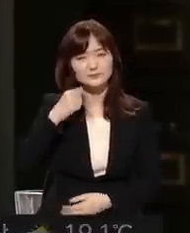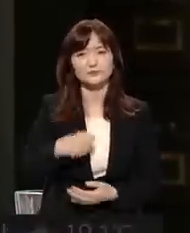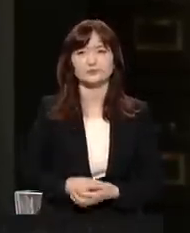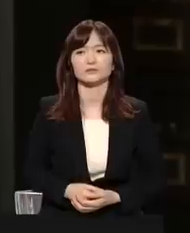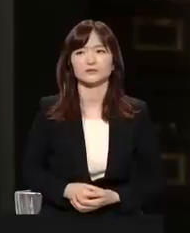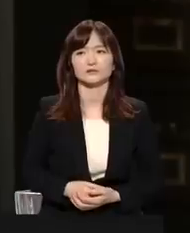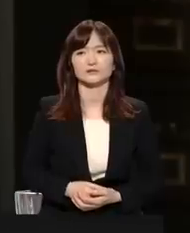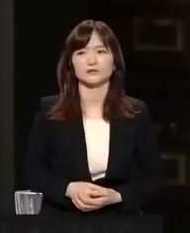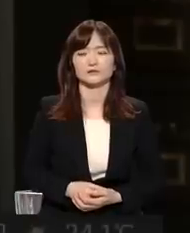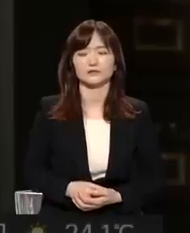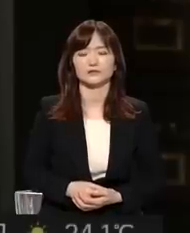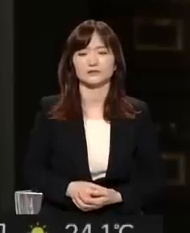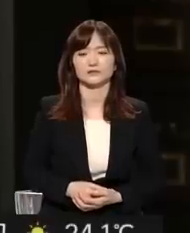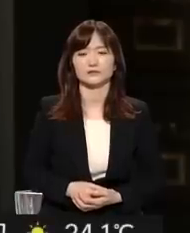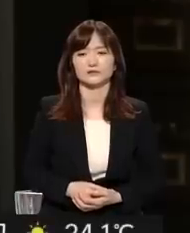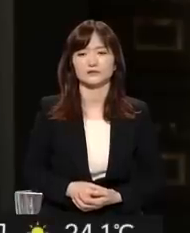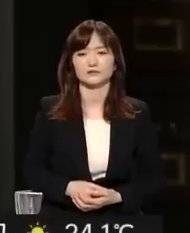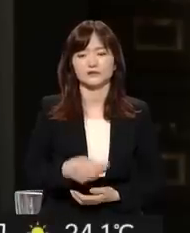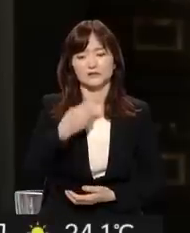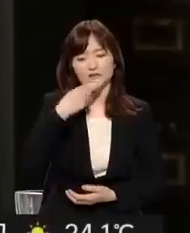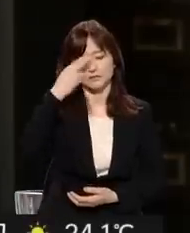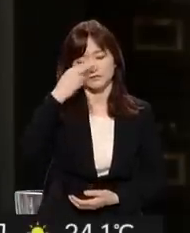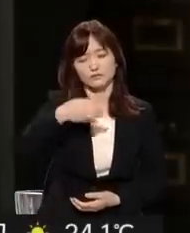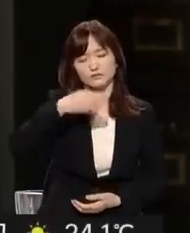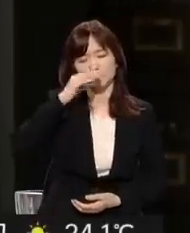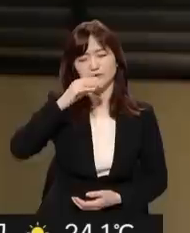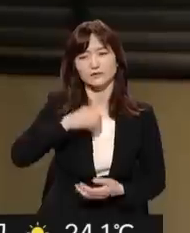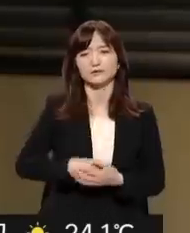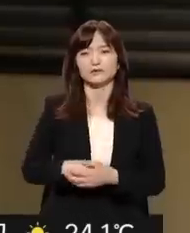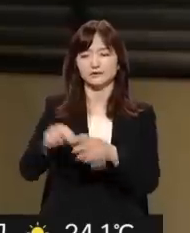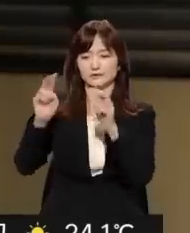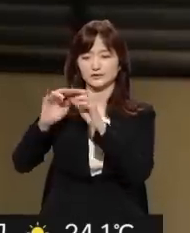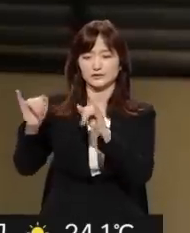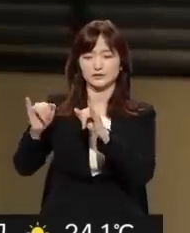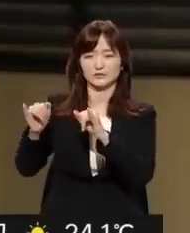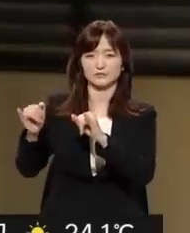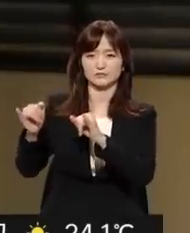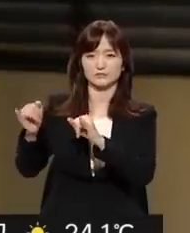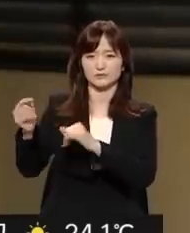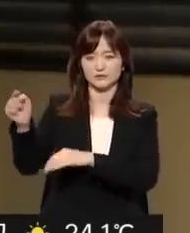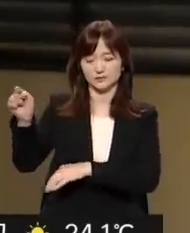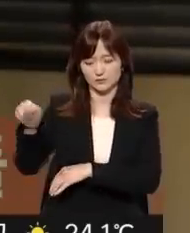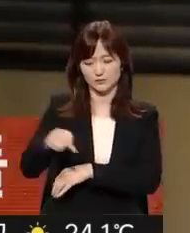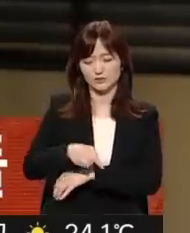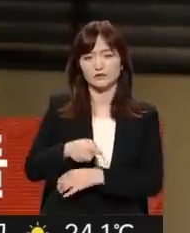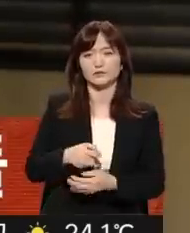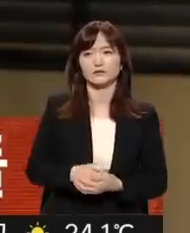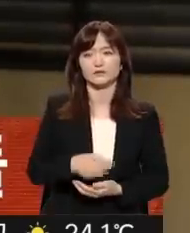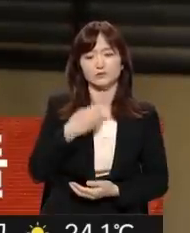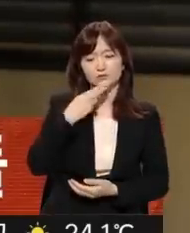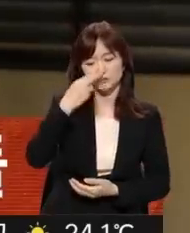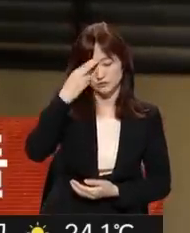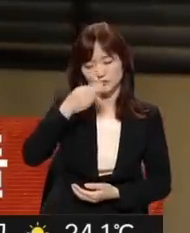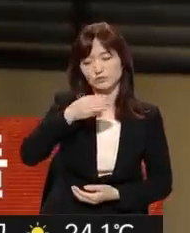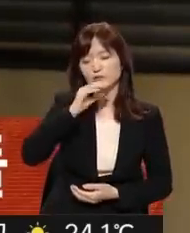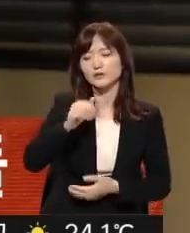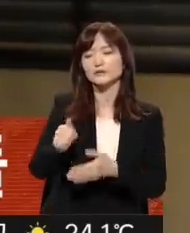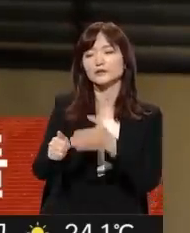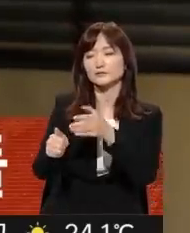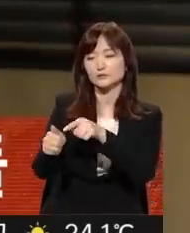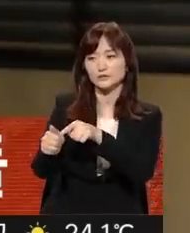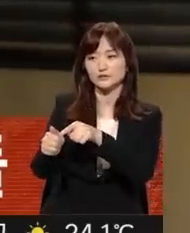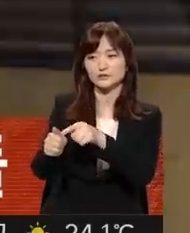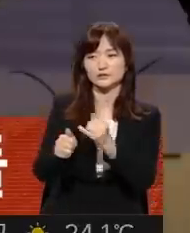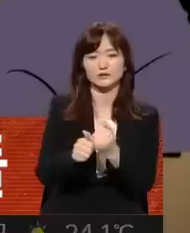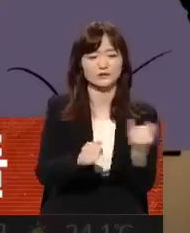막 벌려 하면서 막 부었군요. 그렇죠. 회사 사람들이 왔죠. 회사를 와서 술을 권했어요. 술을 권하니까 아내